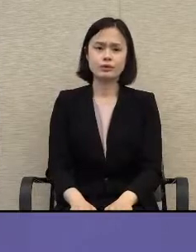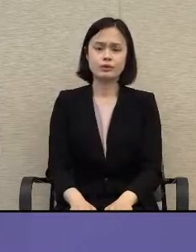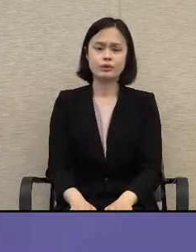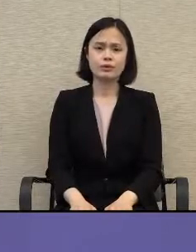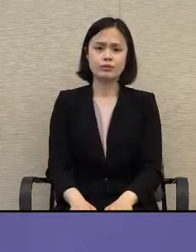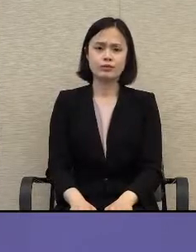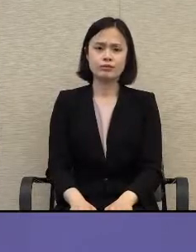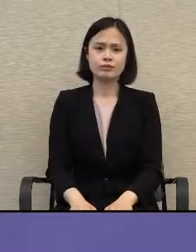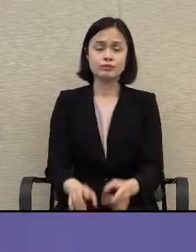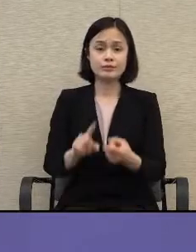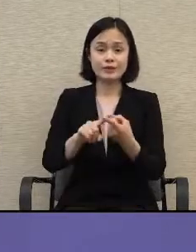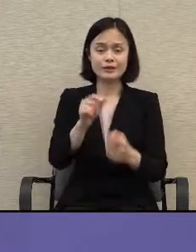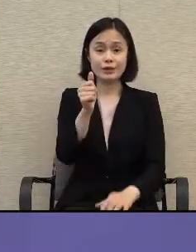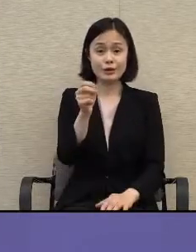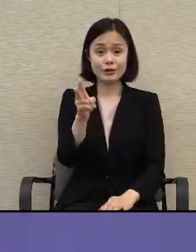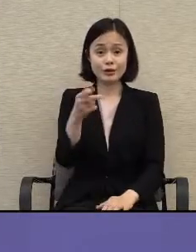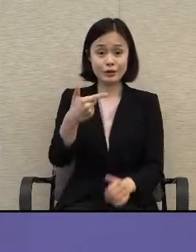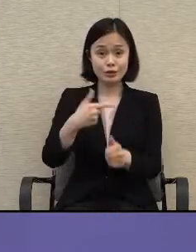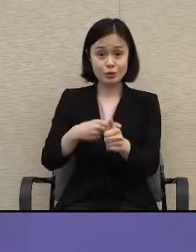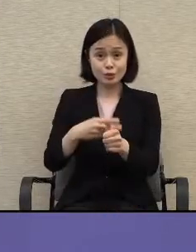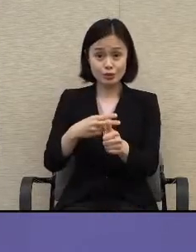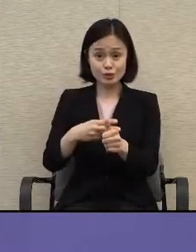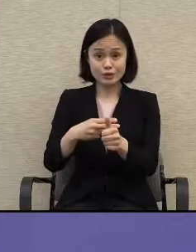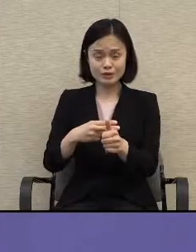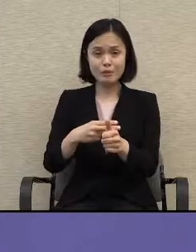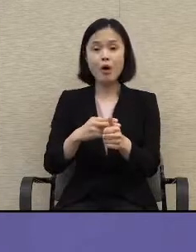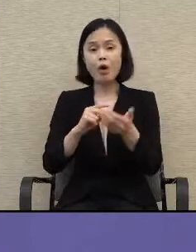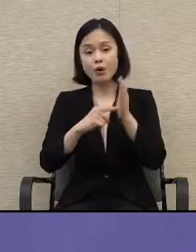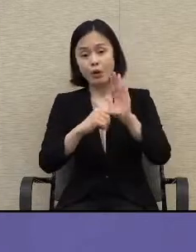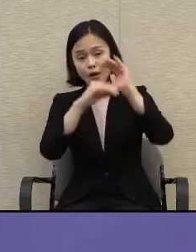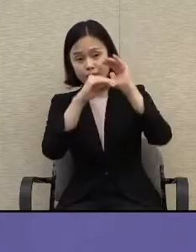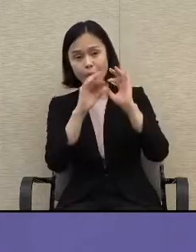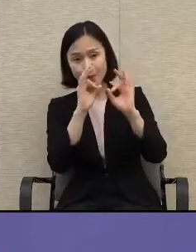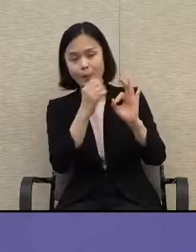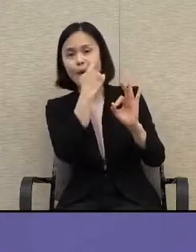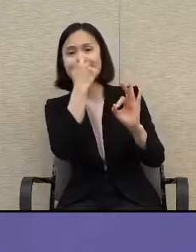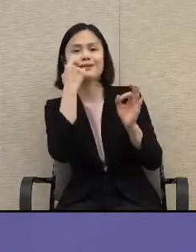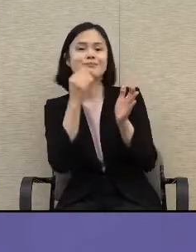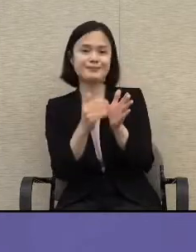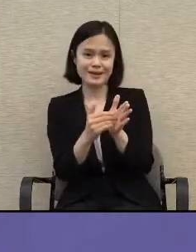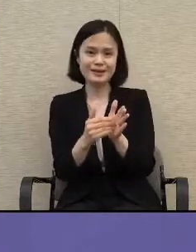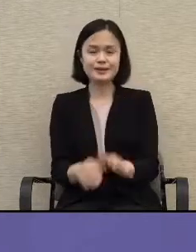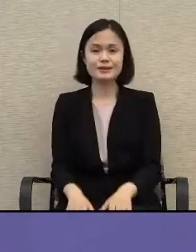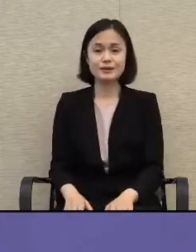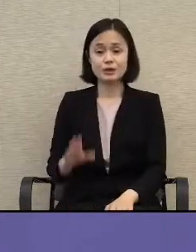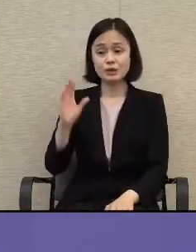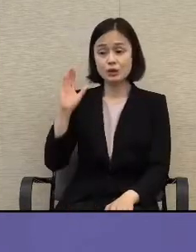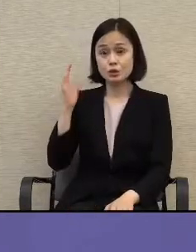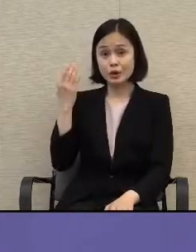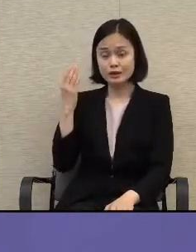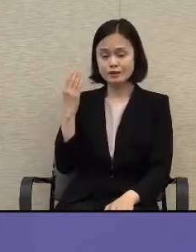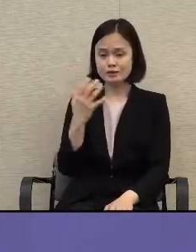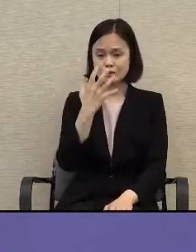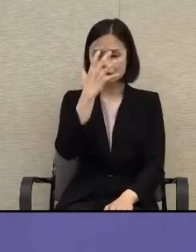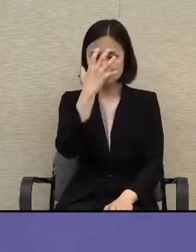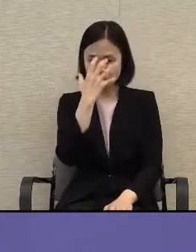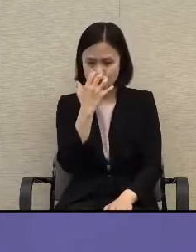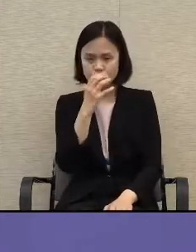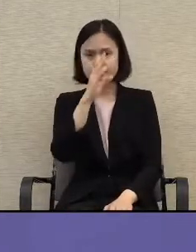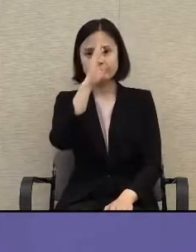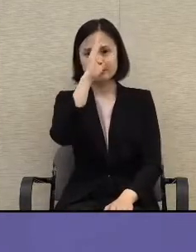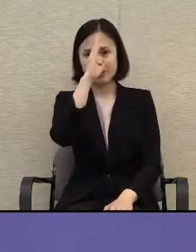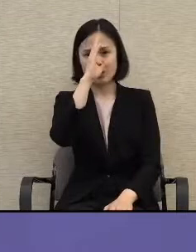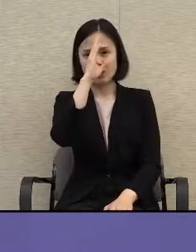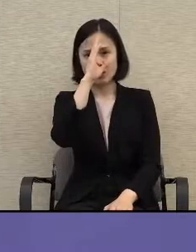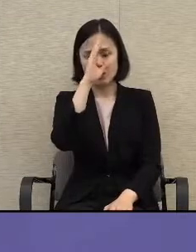보고 있습니다. 그래서 최근 들어서는 우울 등 이제 많은 사람들이 경험하는 정신건강 문제에 대한 예방